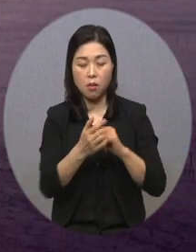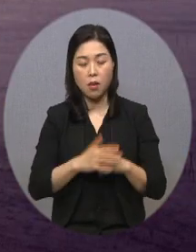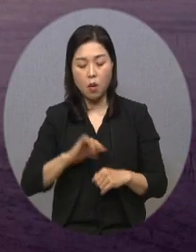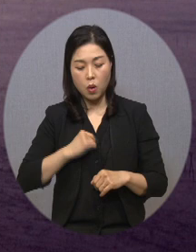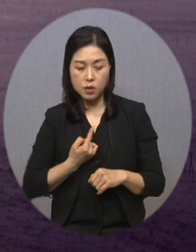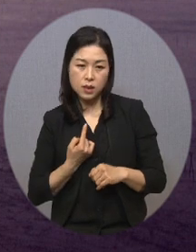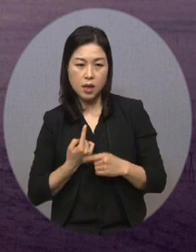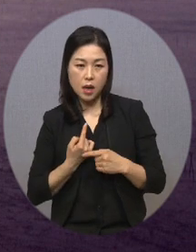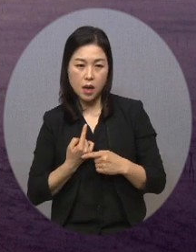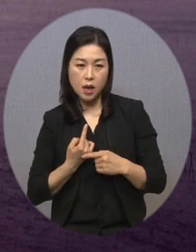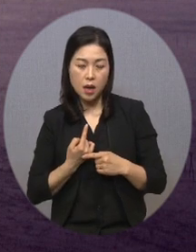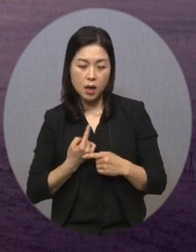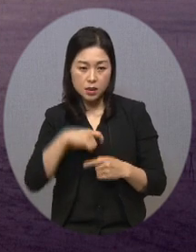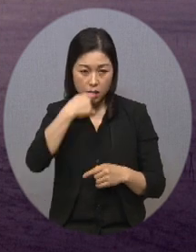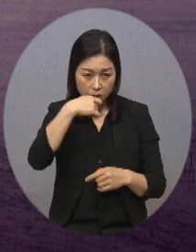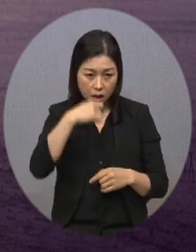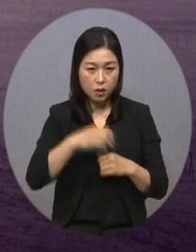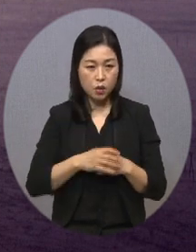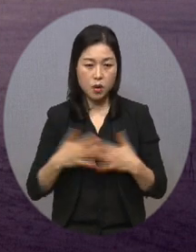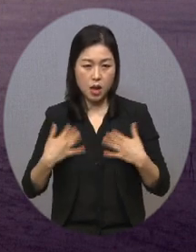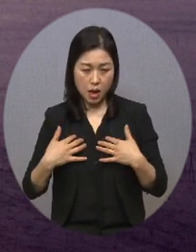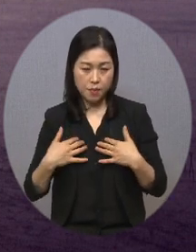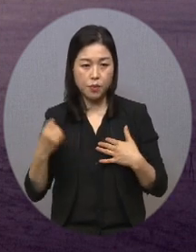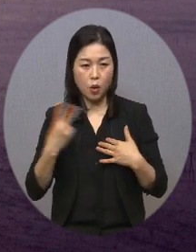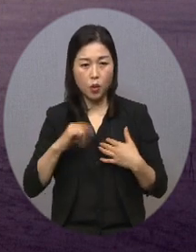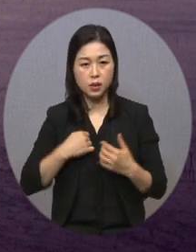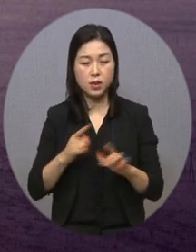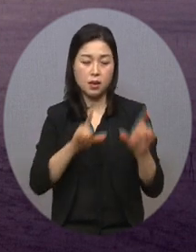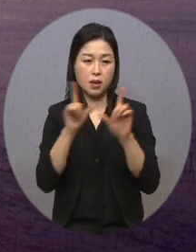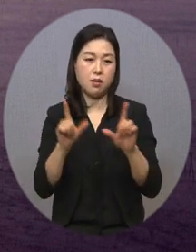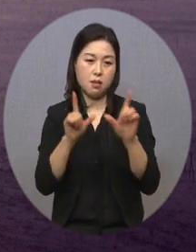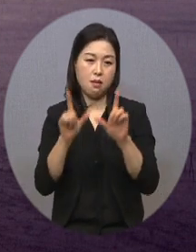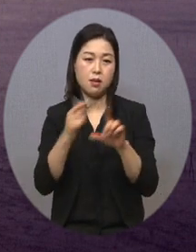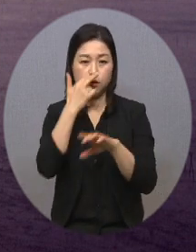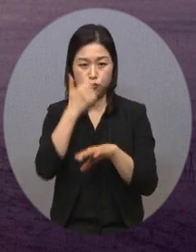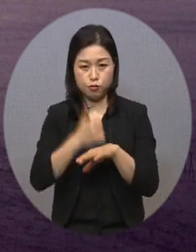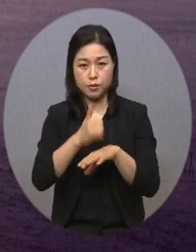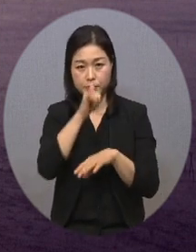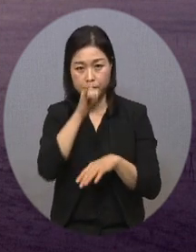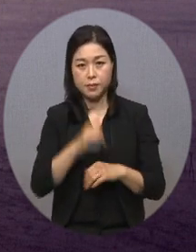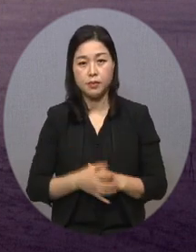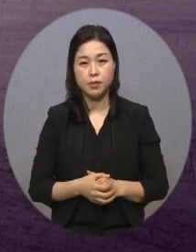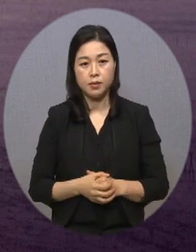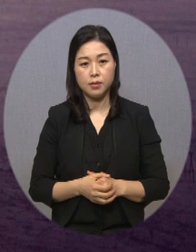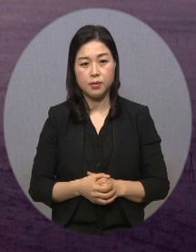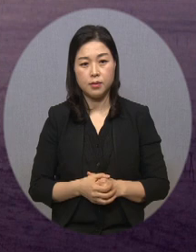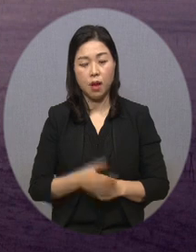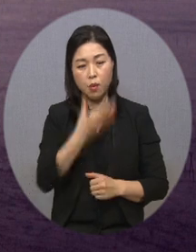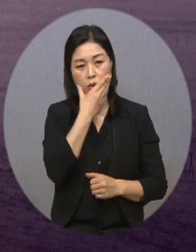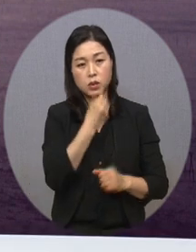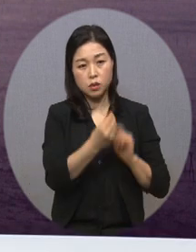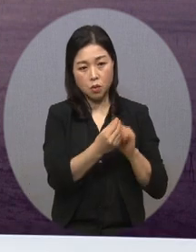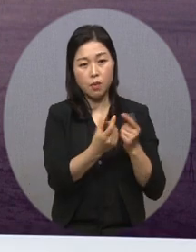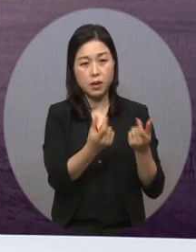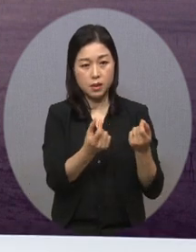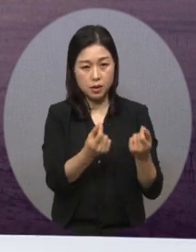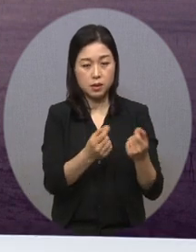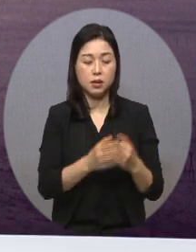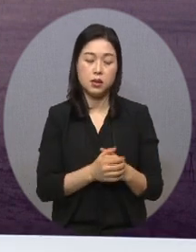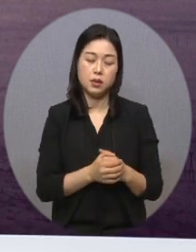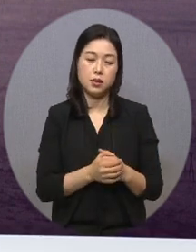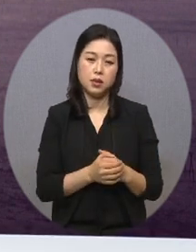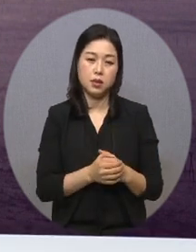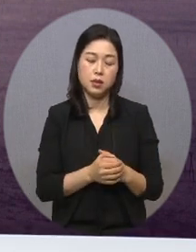하고 혼자 게임을 즐기고 혼자 사는 것에 많이 익숙해져 있습니다. 복지도 마찬가지로